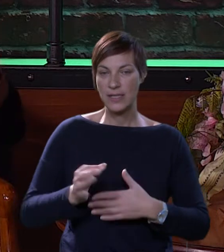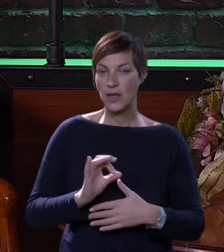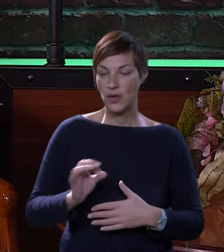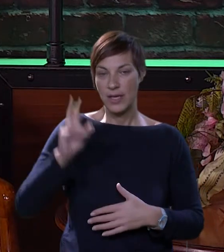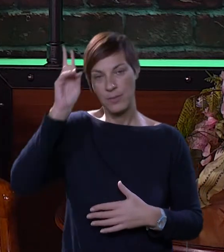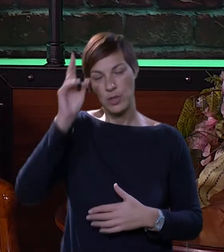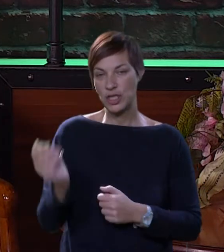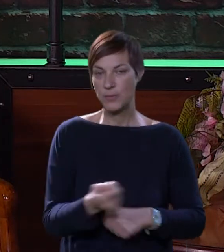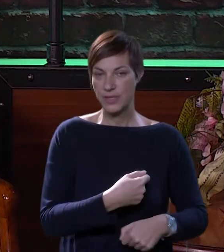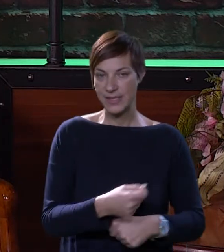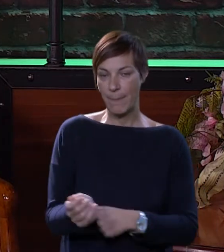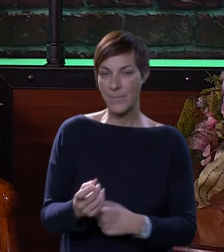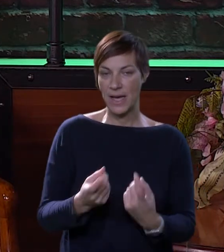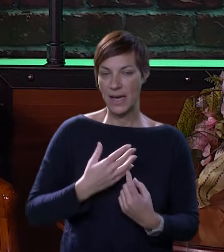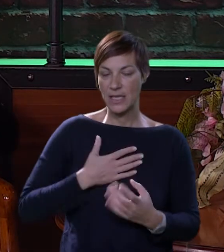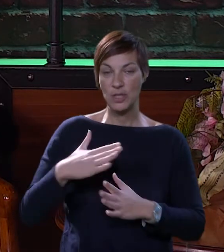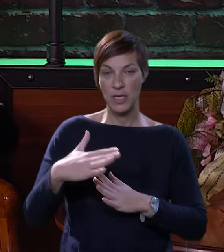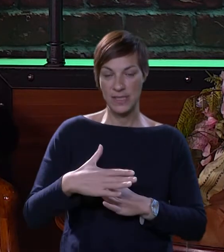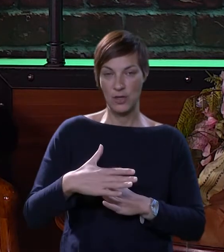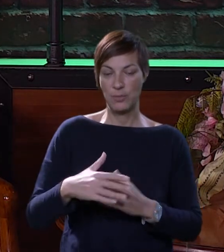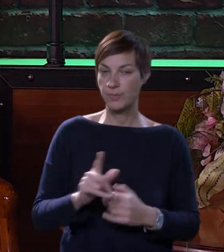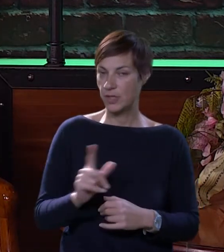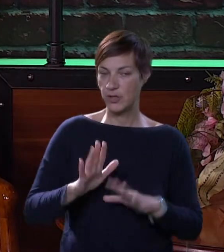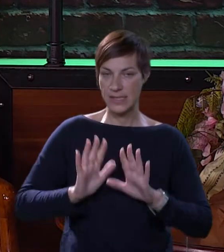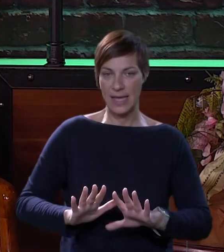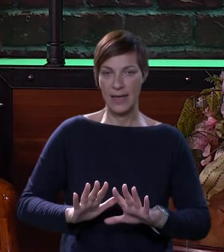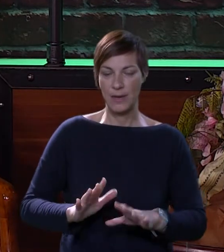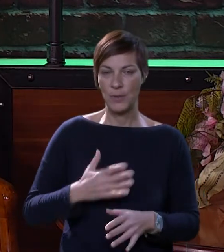Ok, možemo se mačevati, ali ako ja kažem stop, to